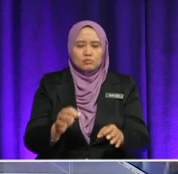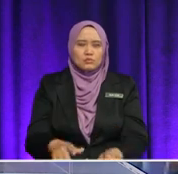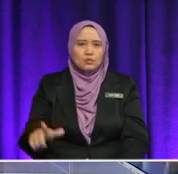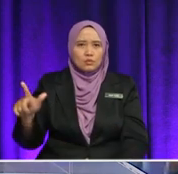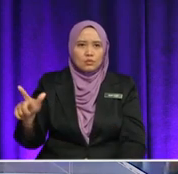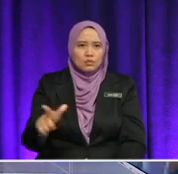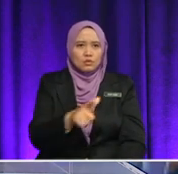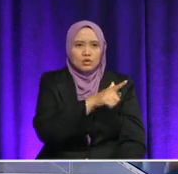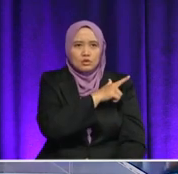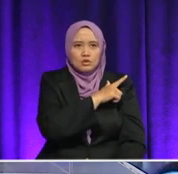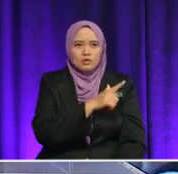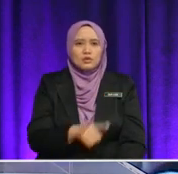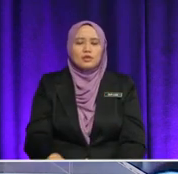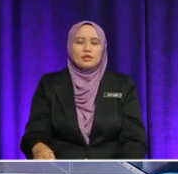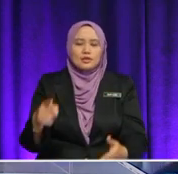Negeri